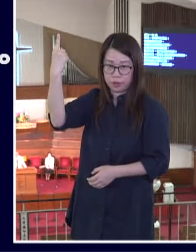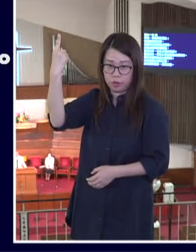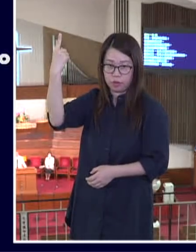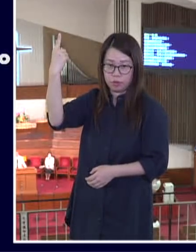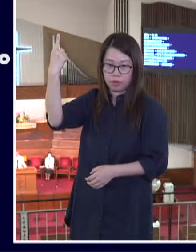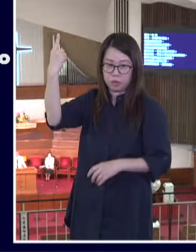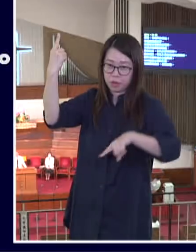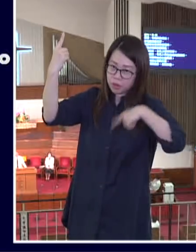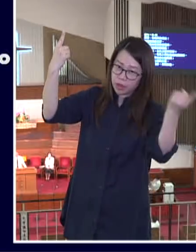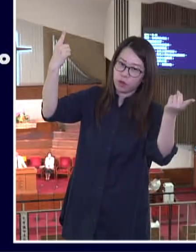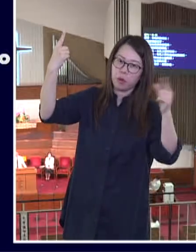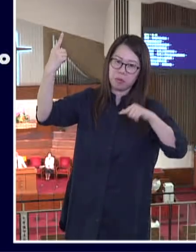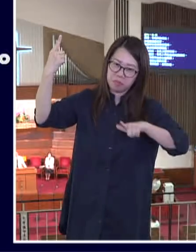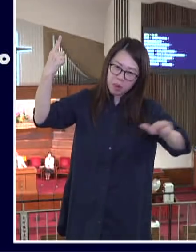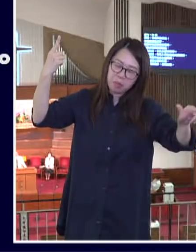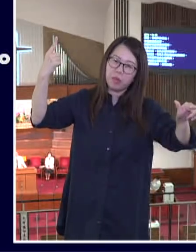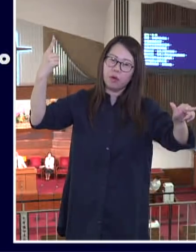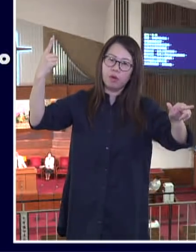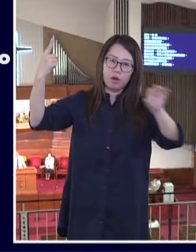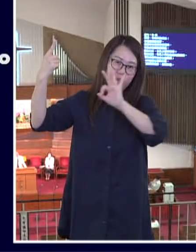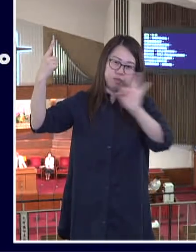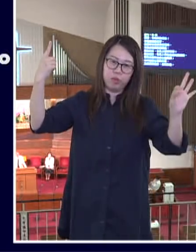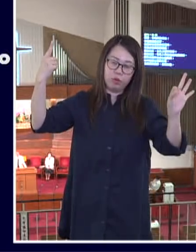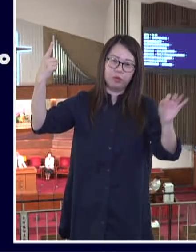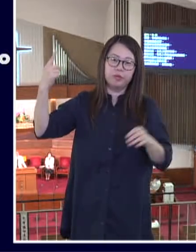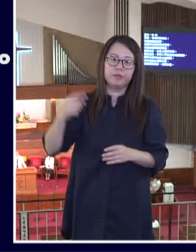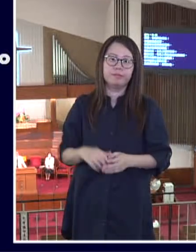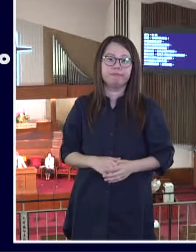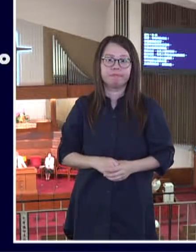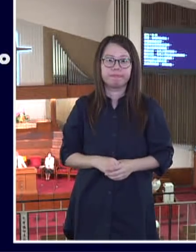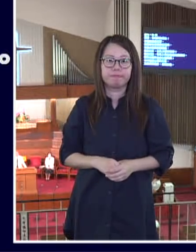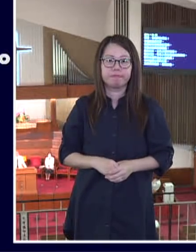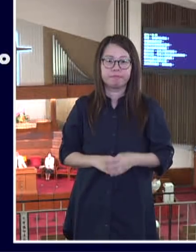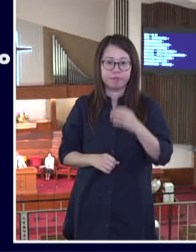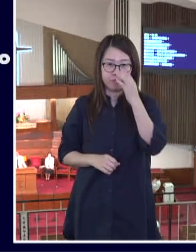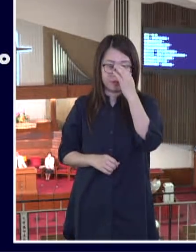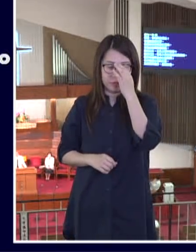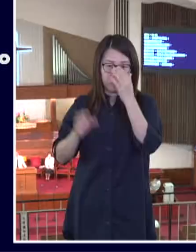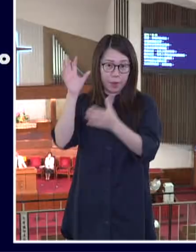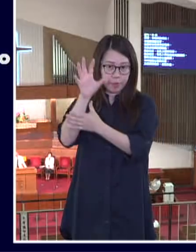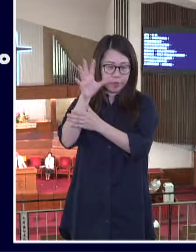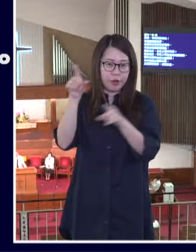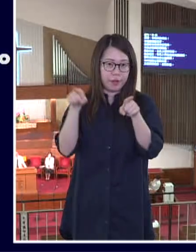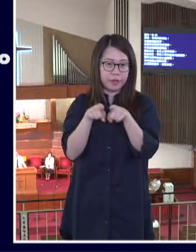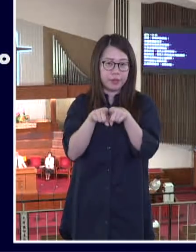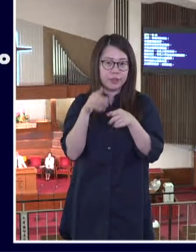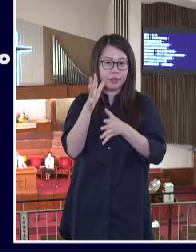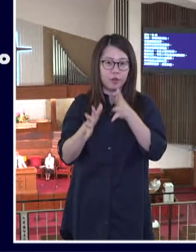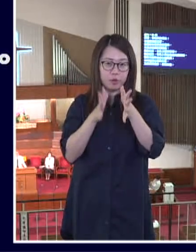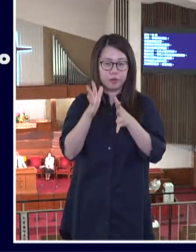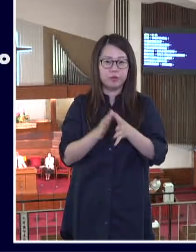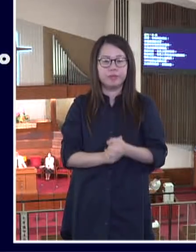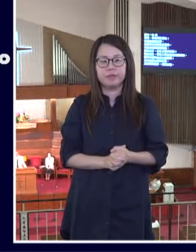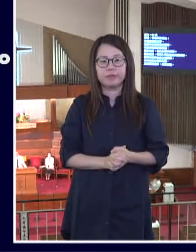应该去追求去跟从。如果你看到的，我邀请弟兄姊妹一起来到读这几节的经文，预